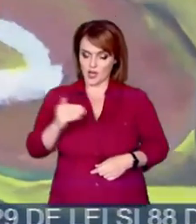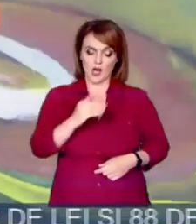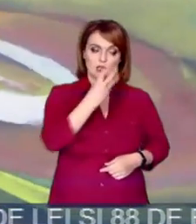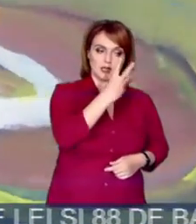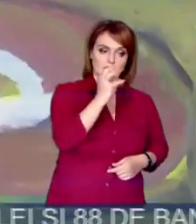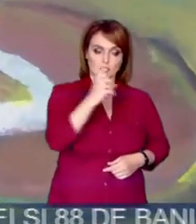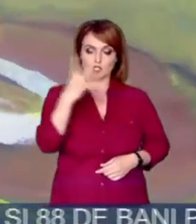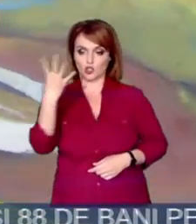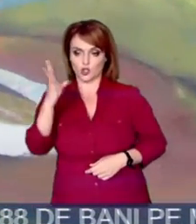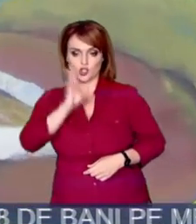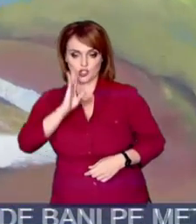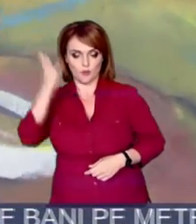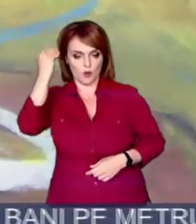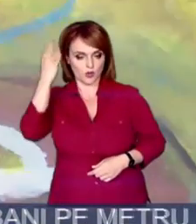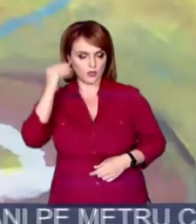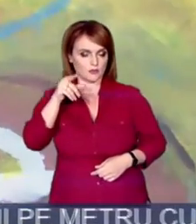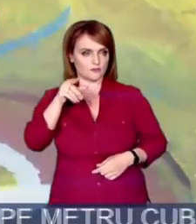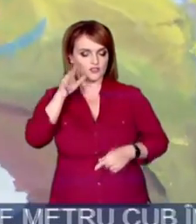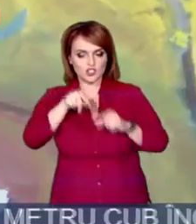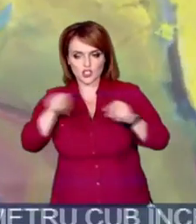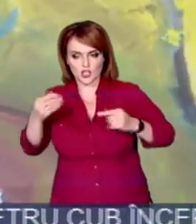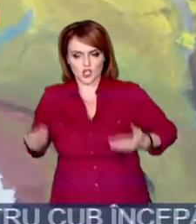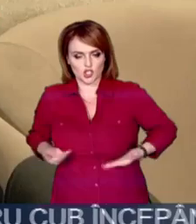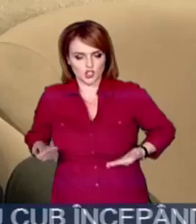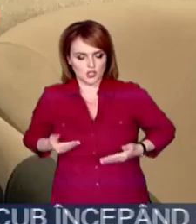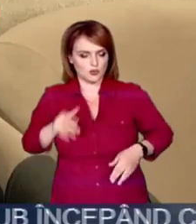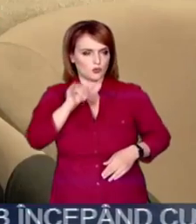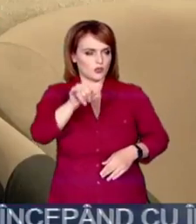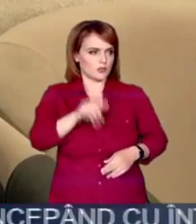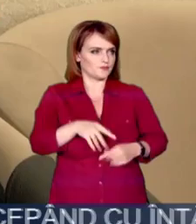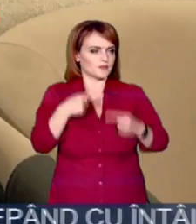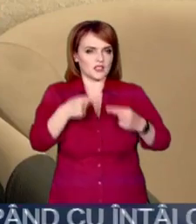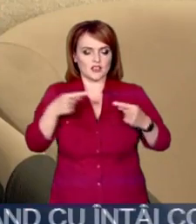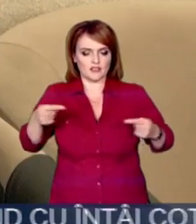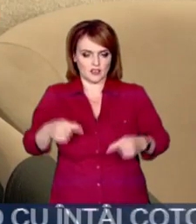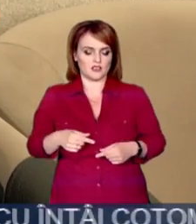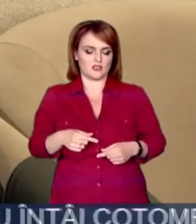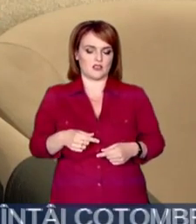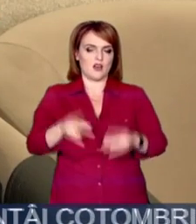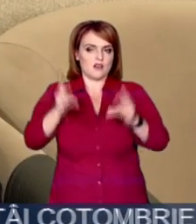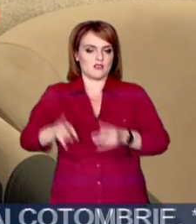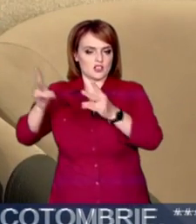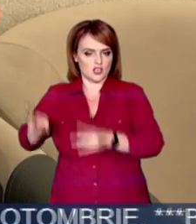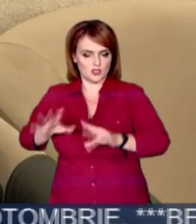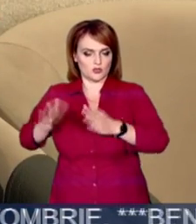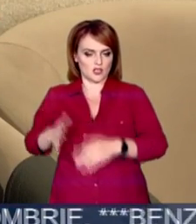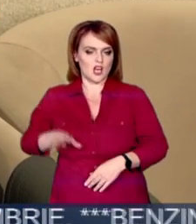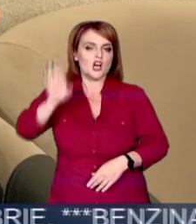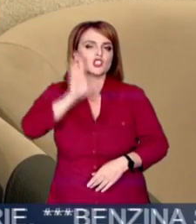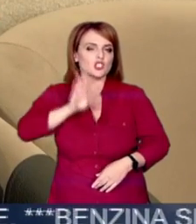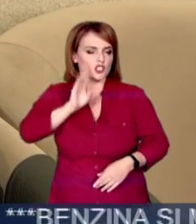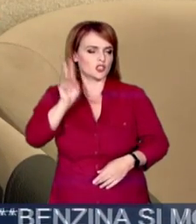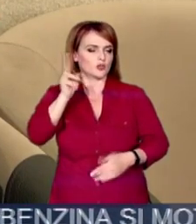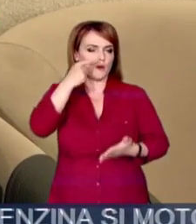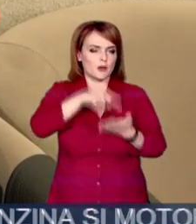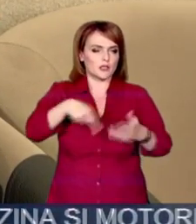femei din Republica Moldova sunt supuse pe parcursul vieții la diferite forme de violență. Victimele care sunt supuse violenței în